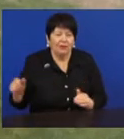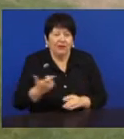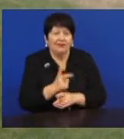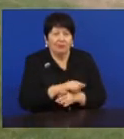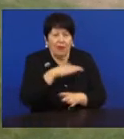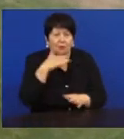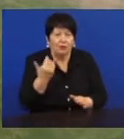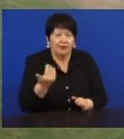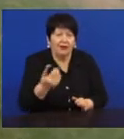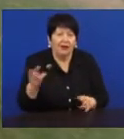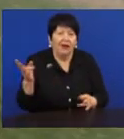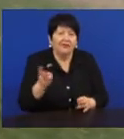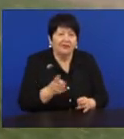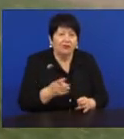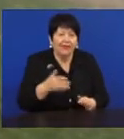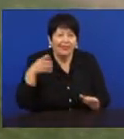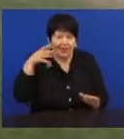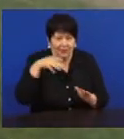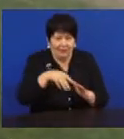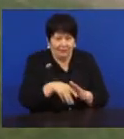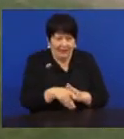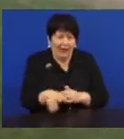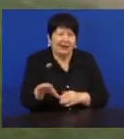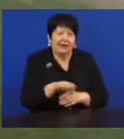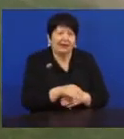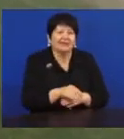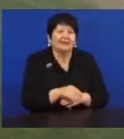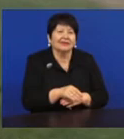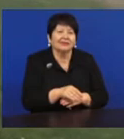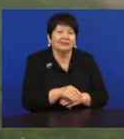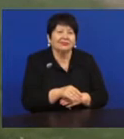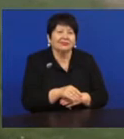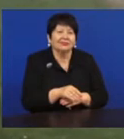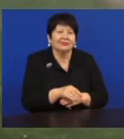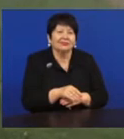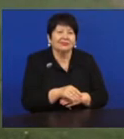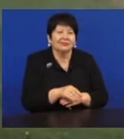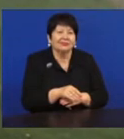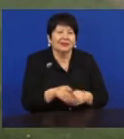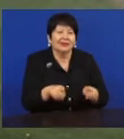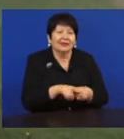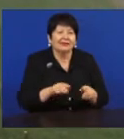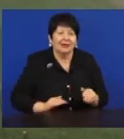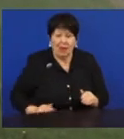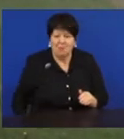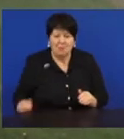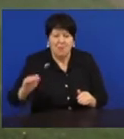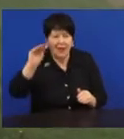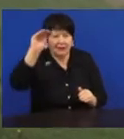este mult mai multă nevoie de implicare, dar de la cel mai